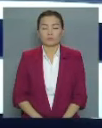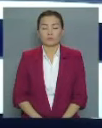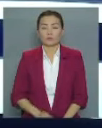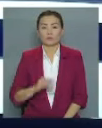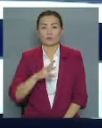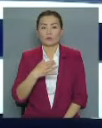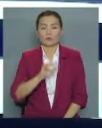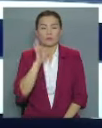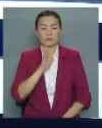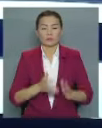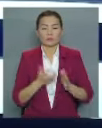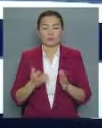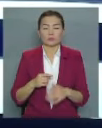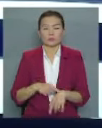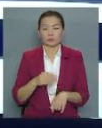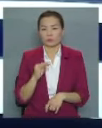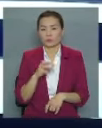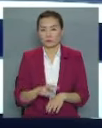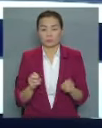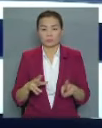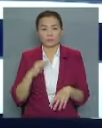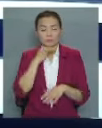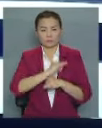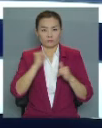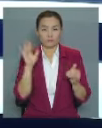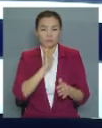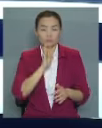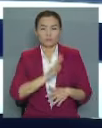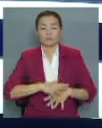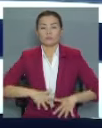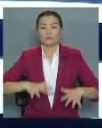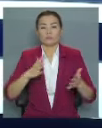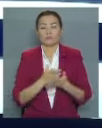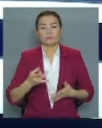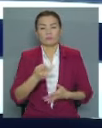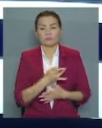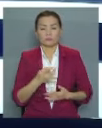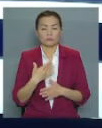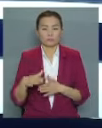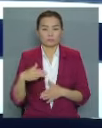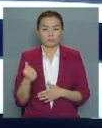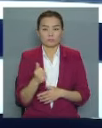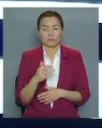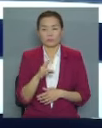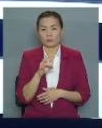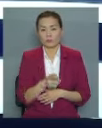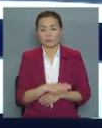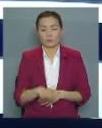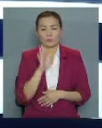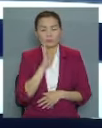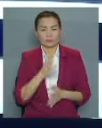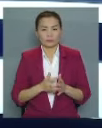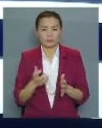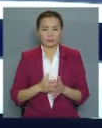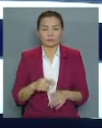Жолайда су тапшылығы байқалады. Жем өзені арнасынан тасып, су көзі молайғанымен ауданның батыс бөлігінде орналасқан шаруалар су